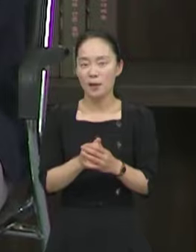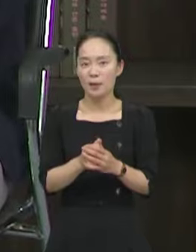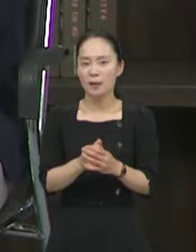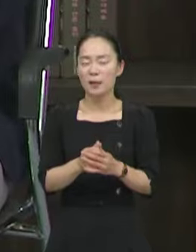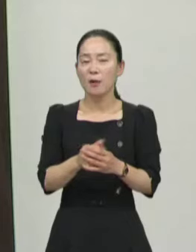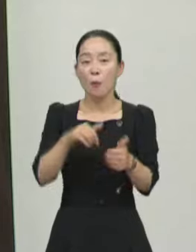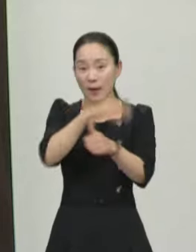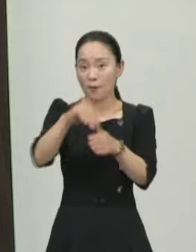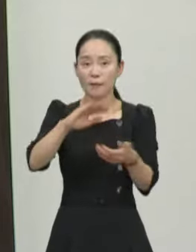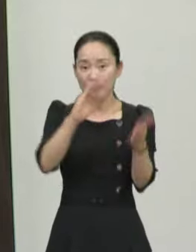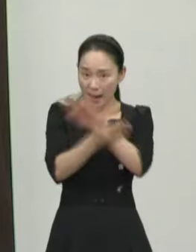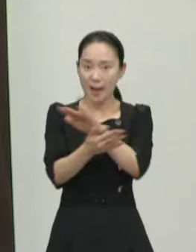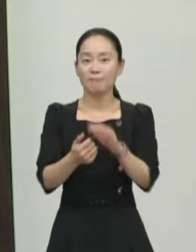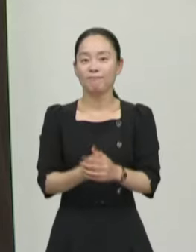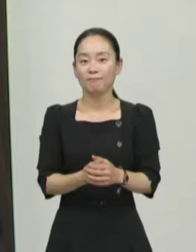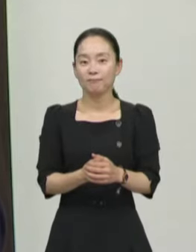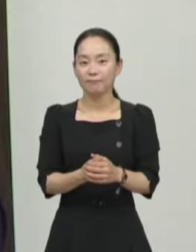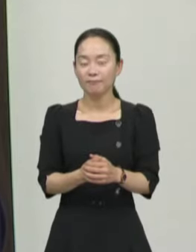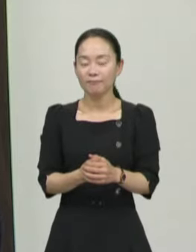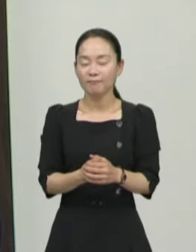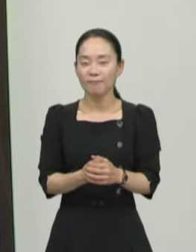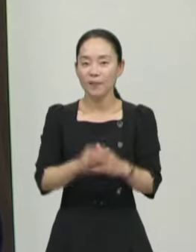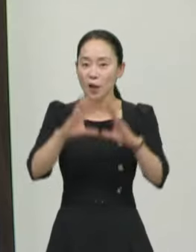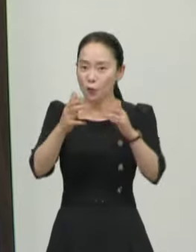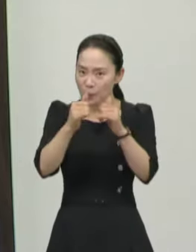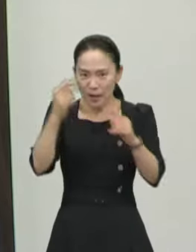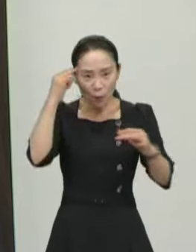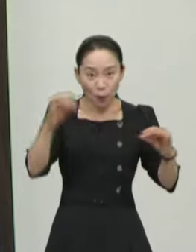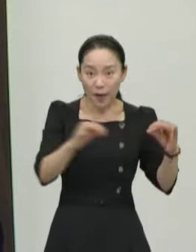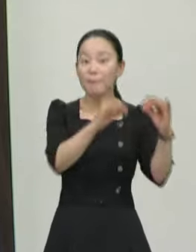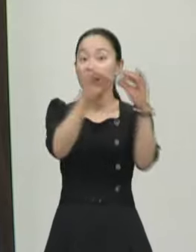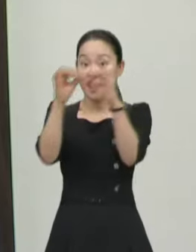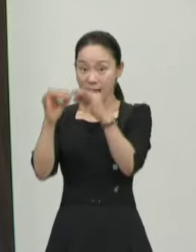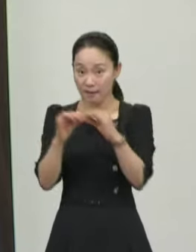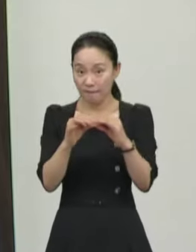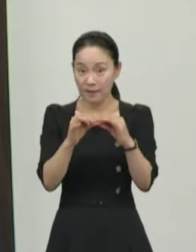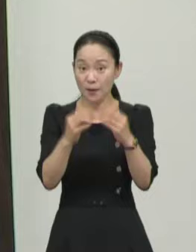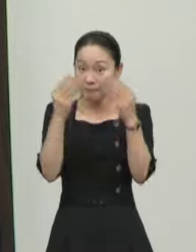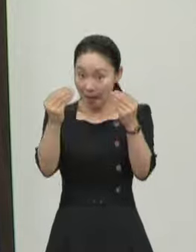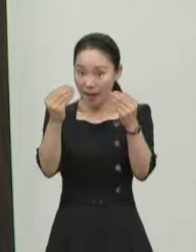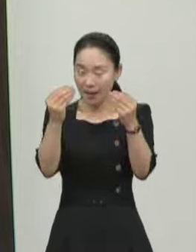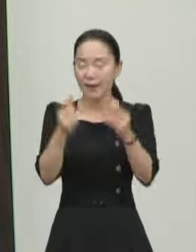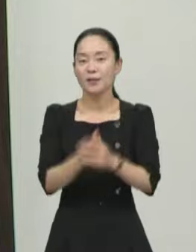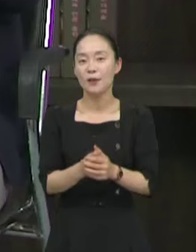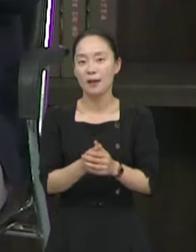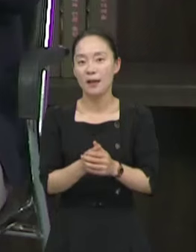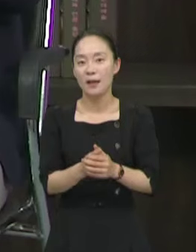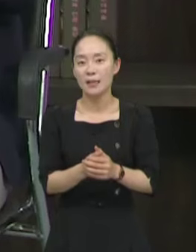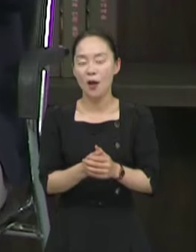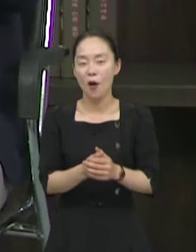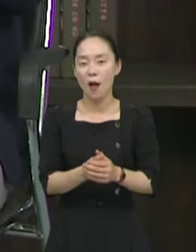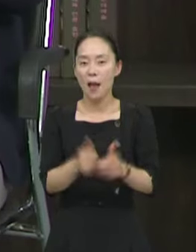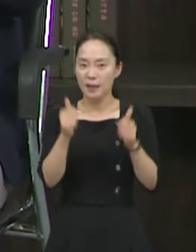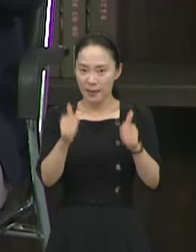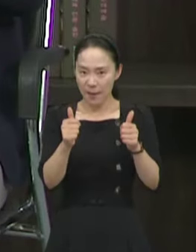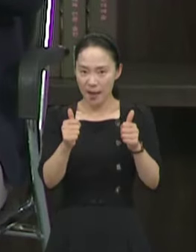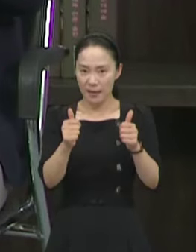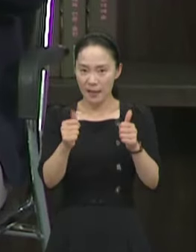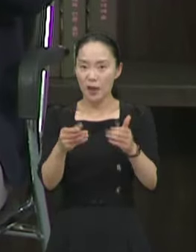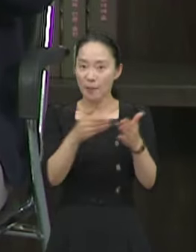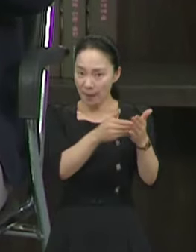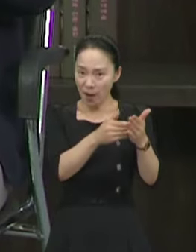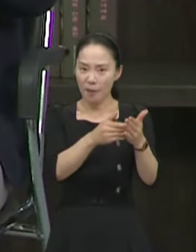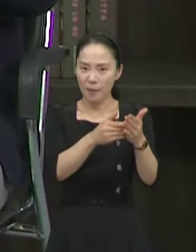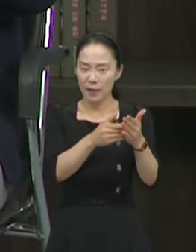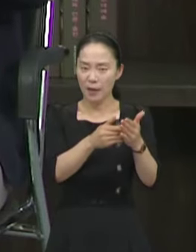환경이라고 생각합니다. 그런 점에서 이 국민적 공감대가 형성됐다라고 하는 주장을 해도 저는 헌법재판소가 그걸 받아들일 거다.